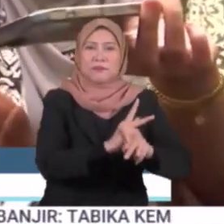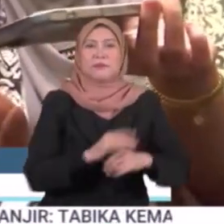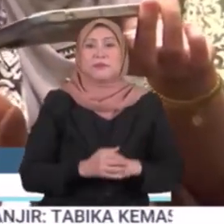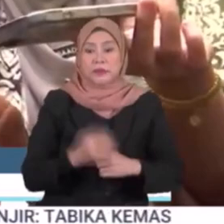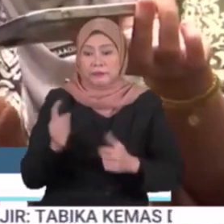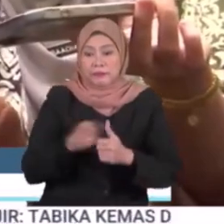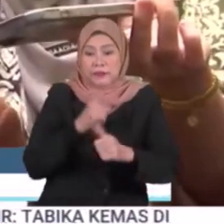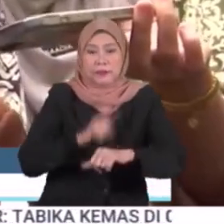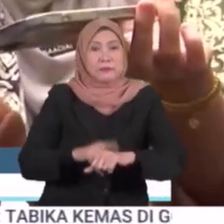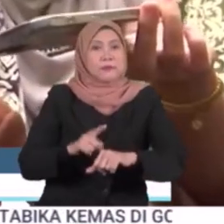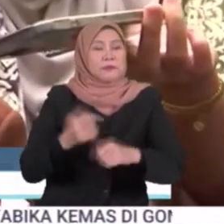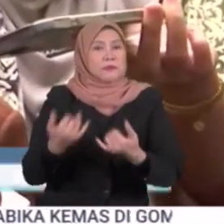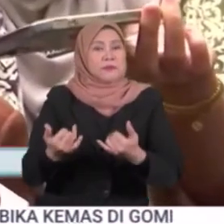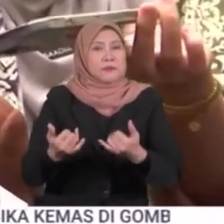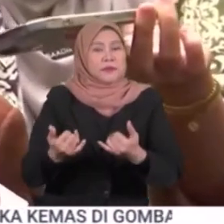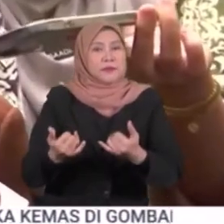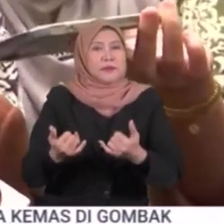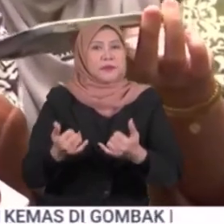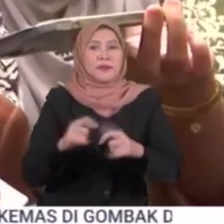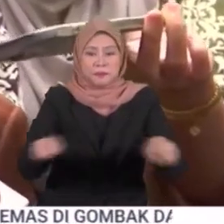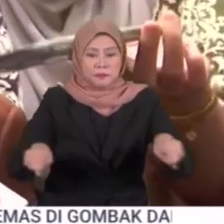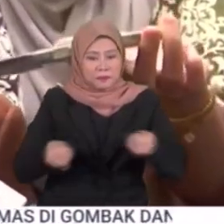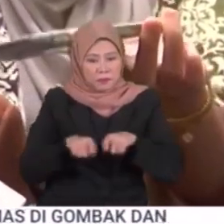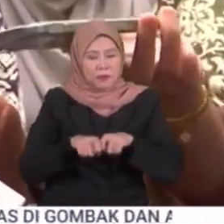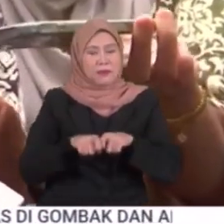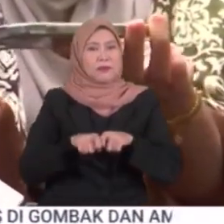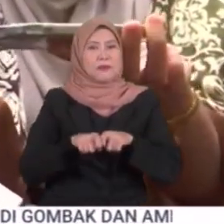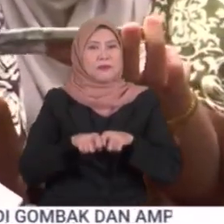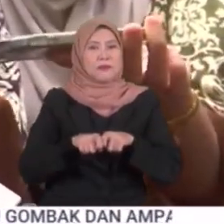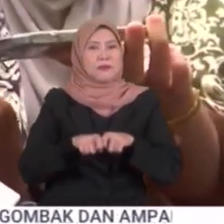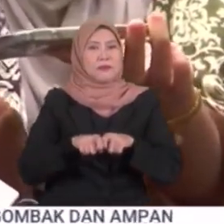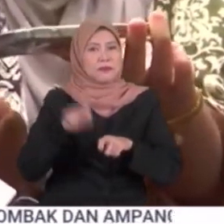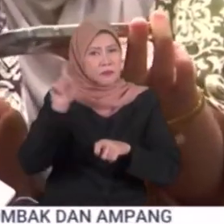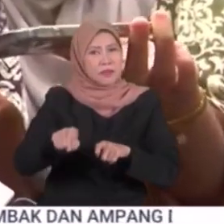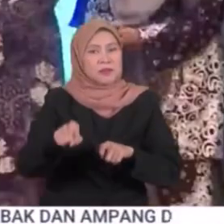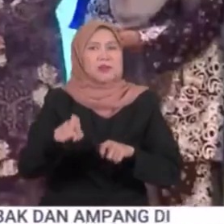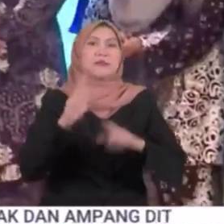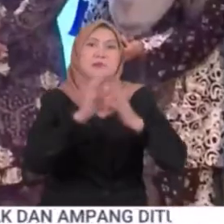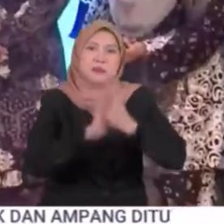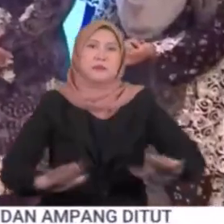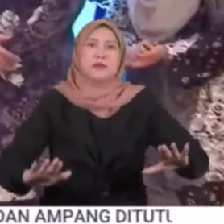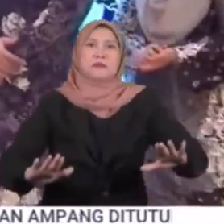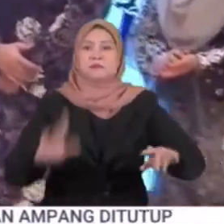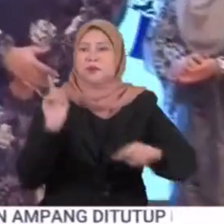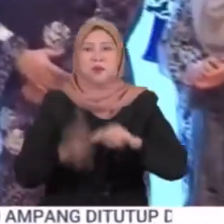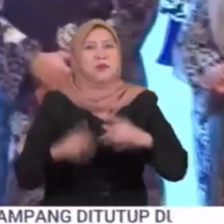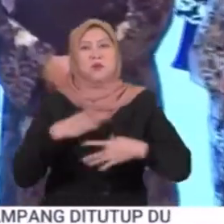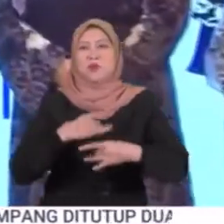the first thing that kita perlu buatlah tempat itu mesti perlu betul-betul selamat.